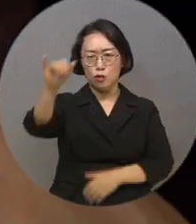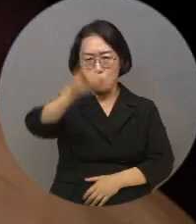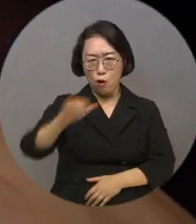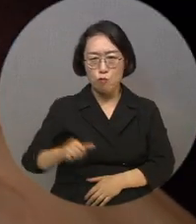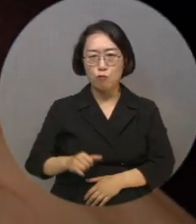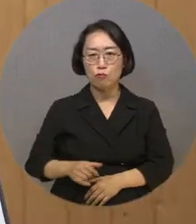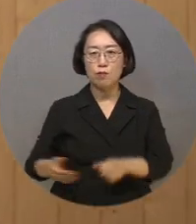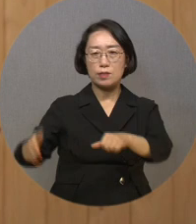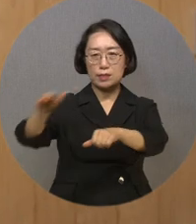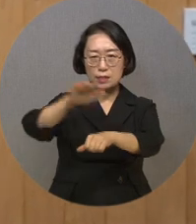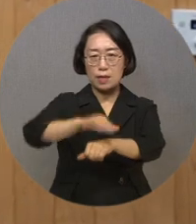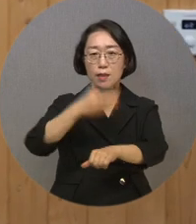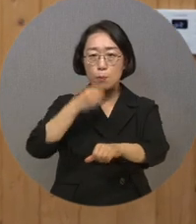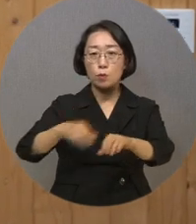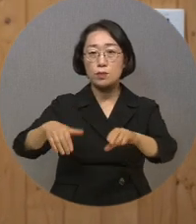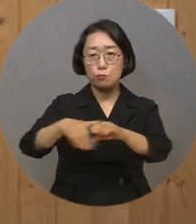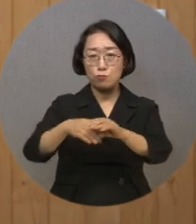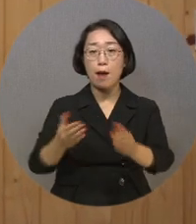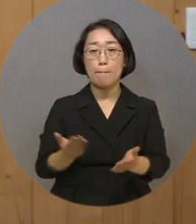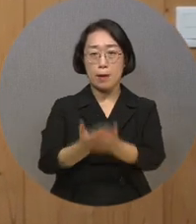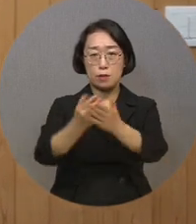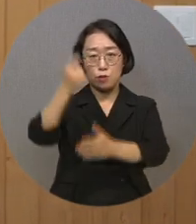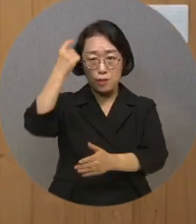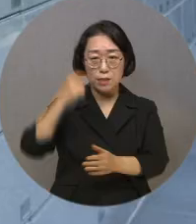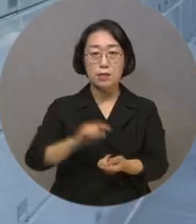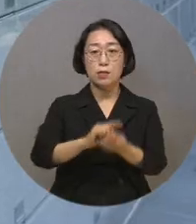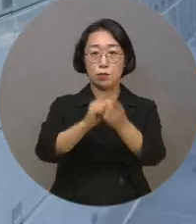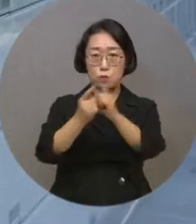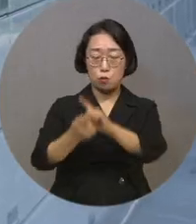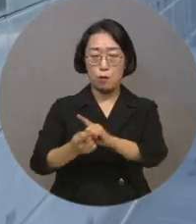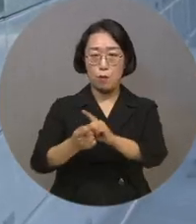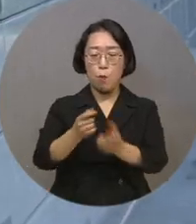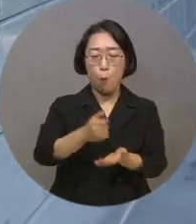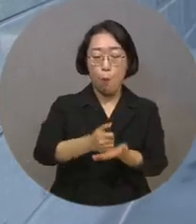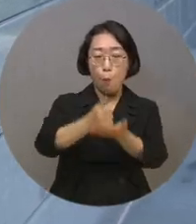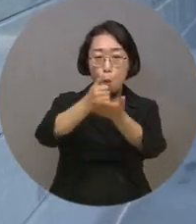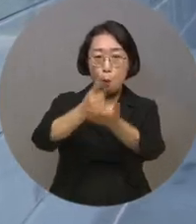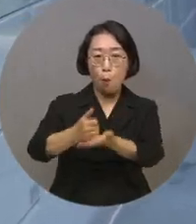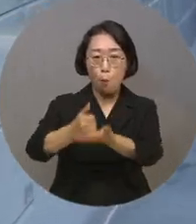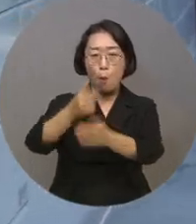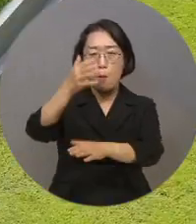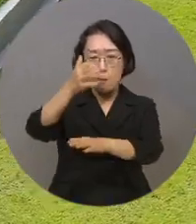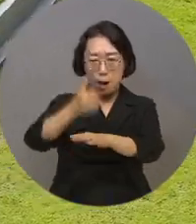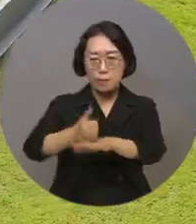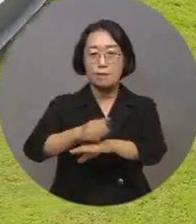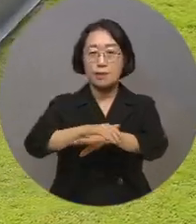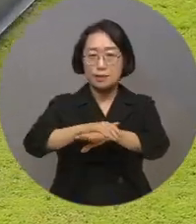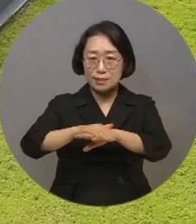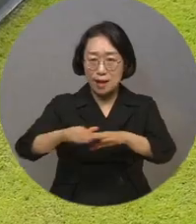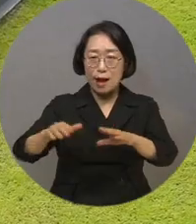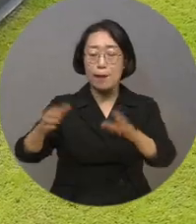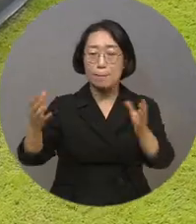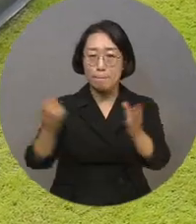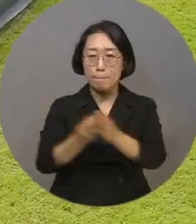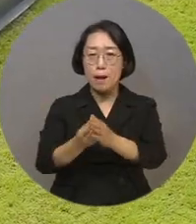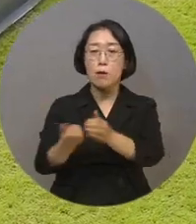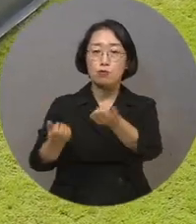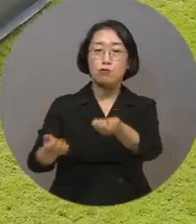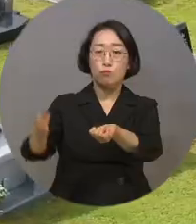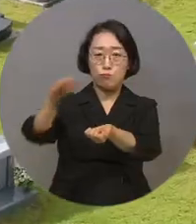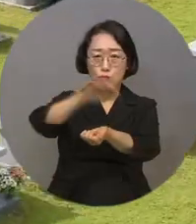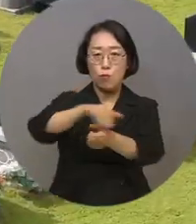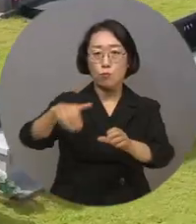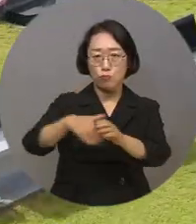선진 장래복지 문화 발전과 인식 전환으로 보다 존엄하고 품위 있게 생을 마무리하려는 움직임들에 맞춘 추모 문화